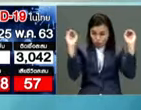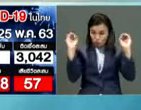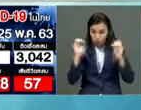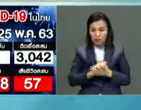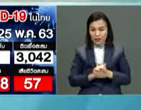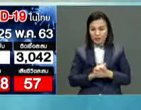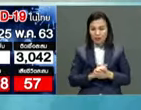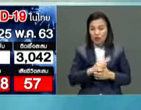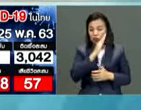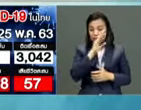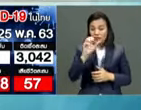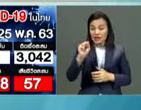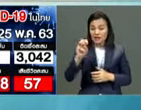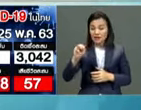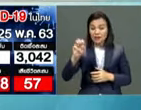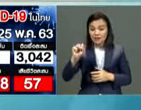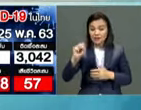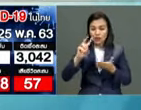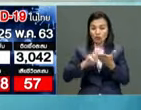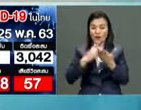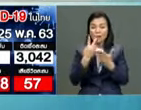นะครับไปให้ประชาชนนะครับแม้แต่ครั้งเดียวนะครับการที่จะได้SMS